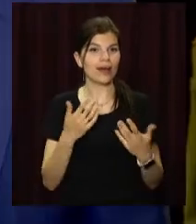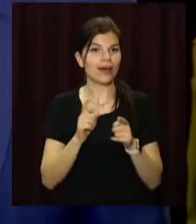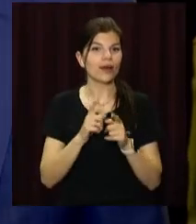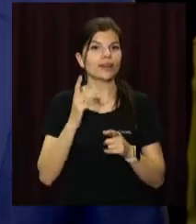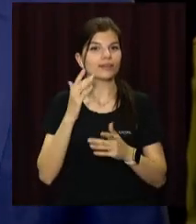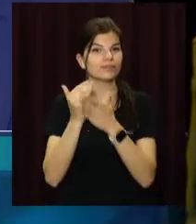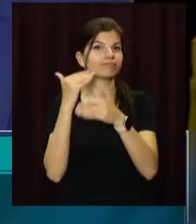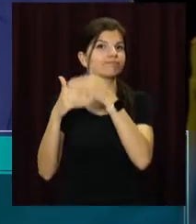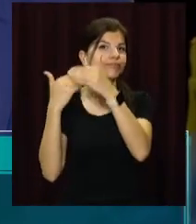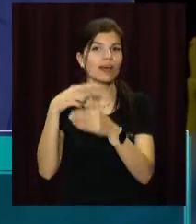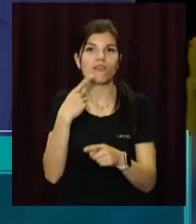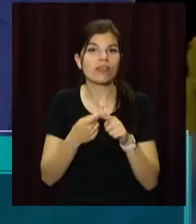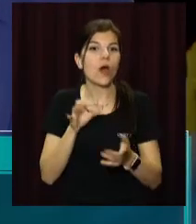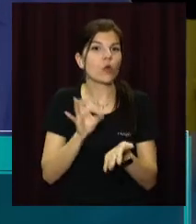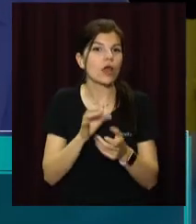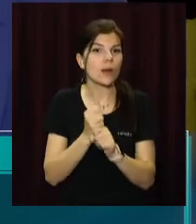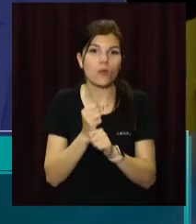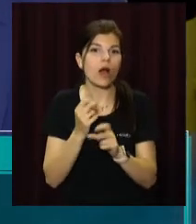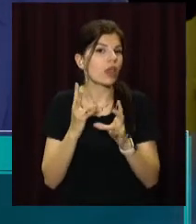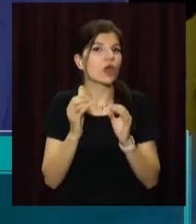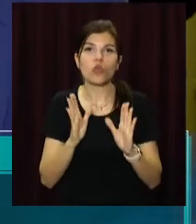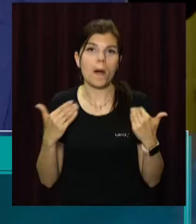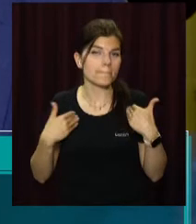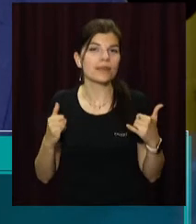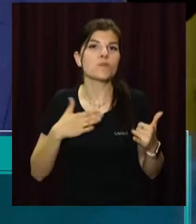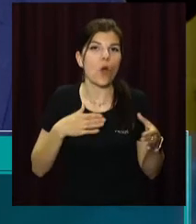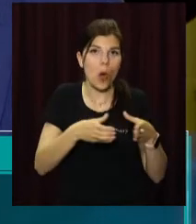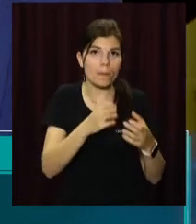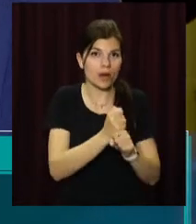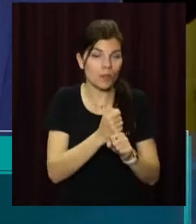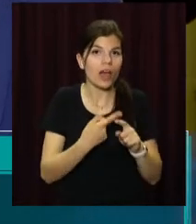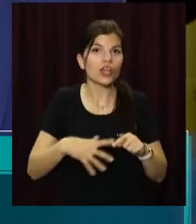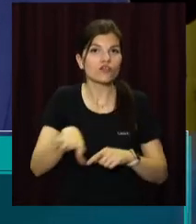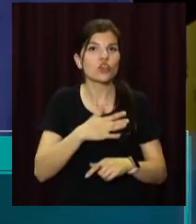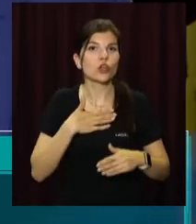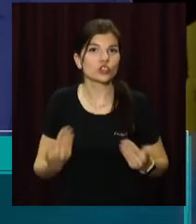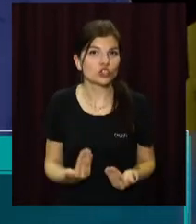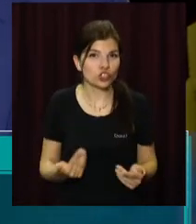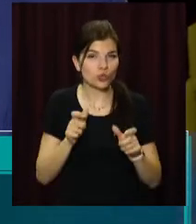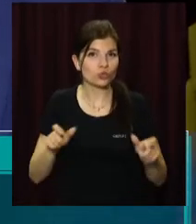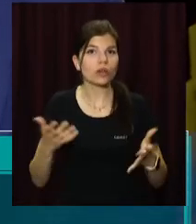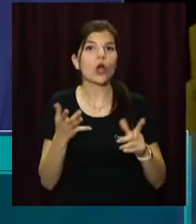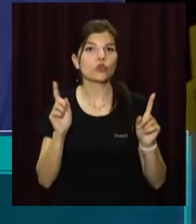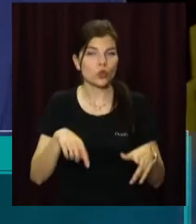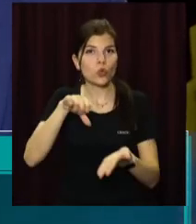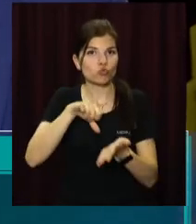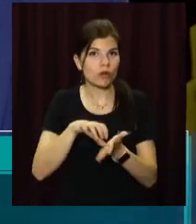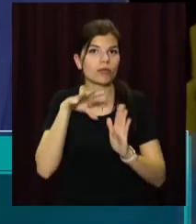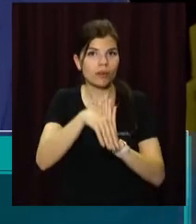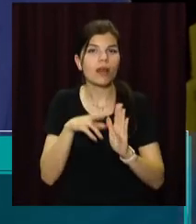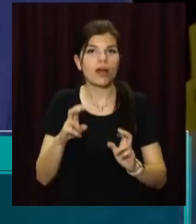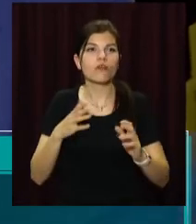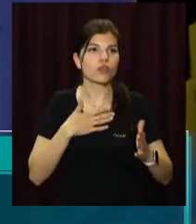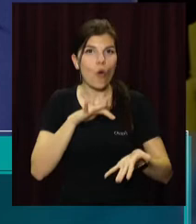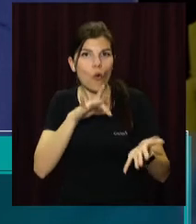мети. Це оцінка роботи не тільки мені, моїй команді, але це оцінка роботи всім нашим жителям, які також приймають участь в